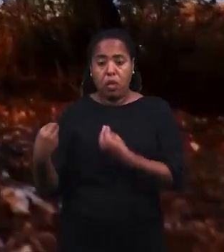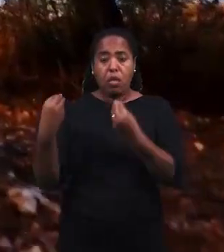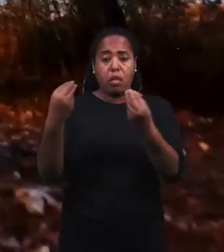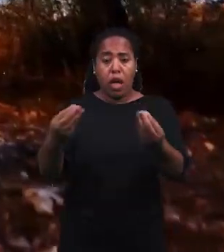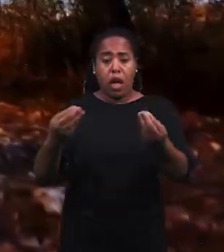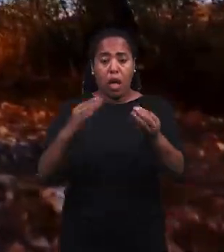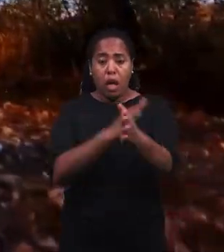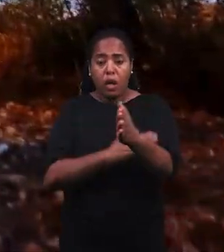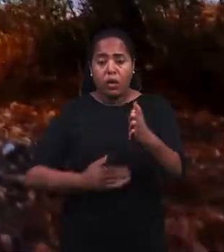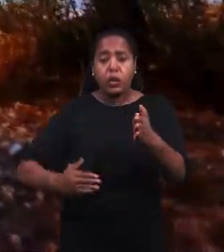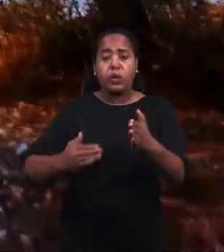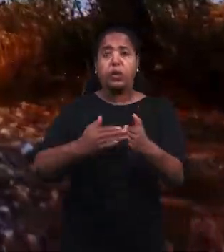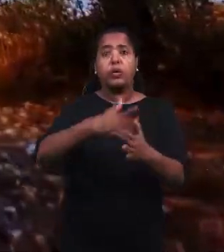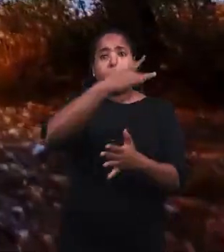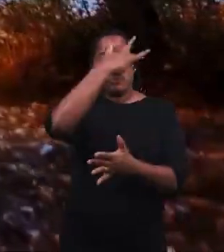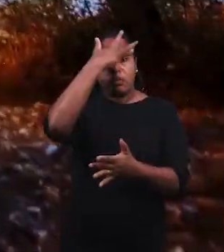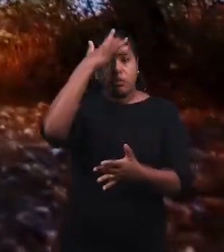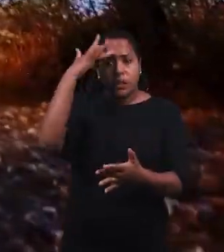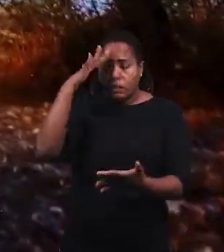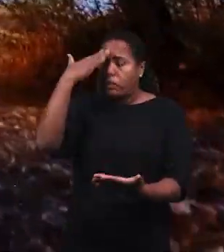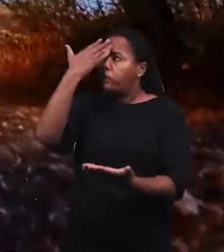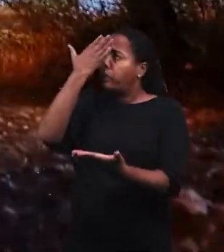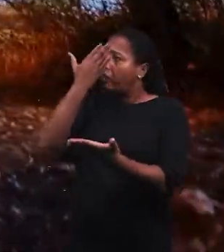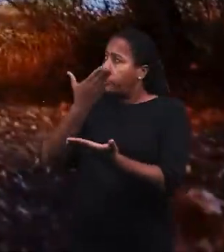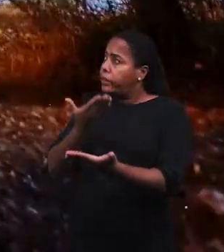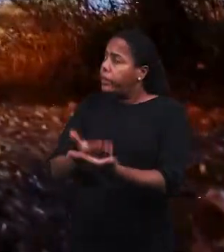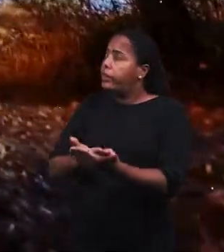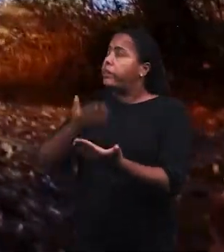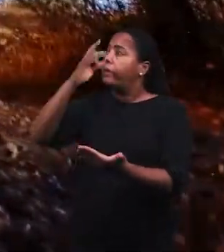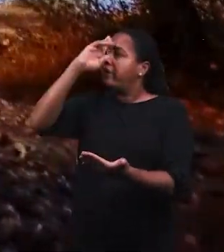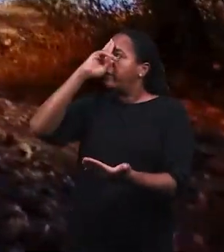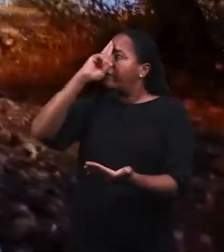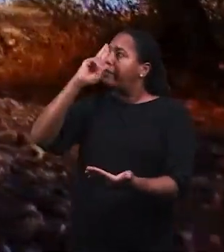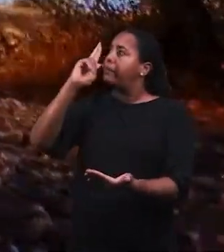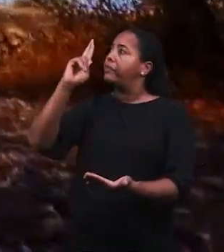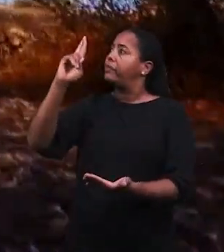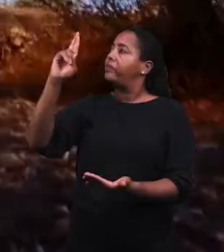И она дается всякому верующему.